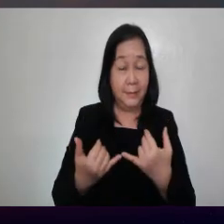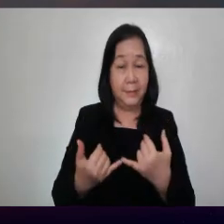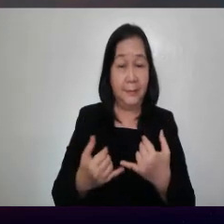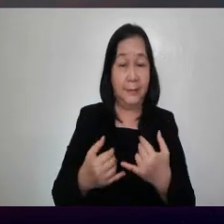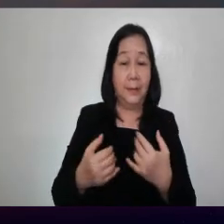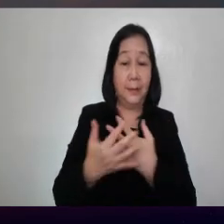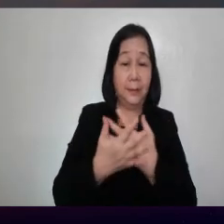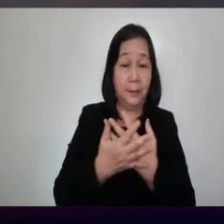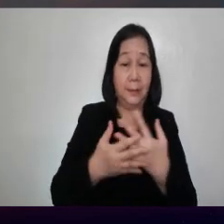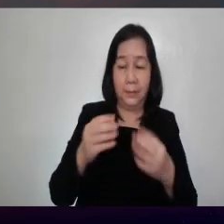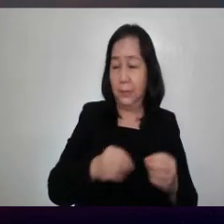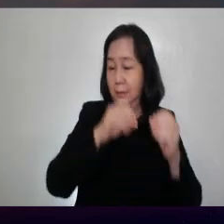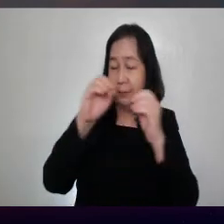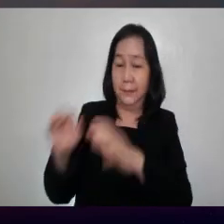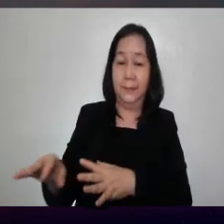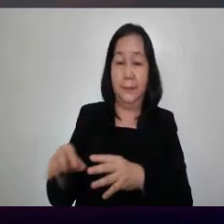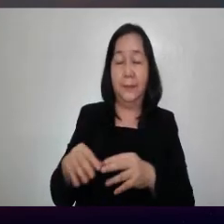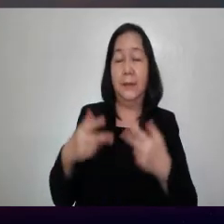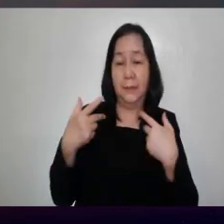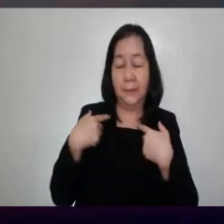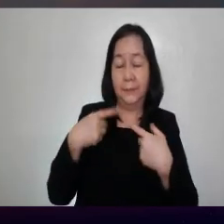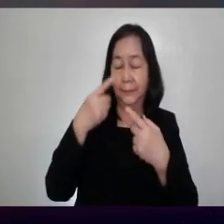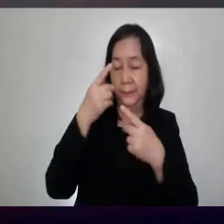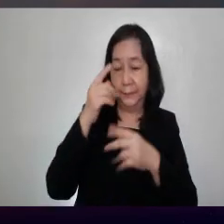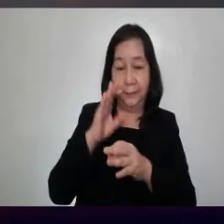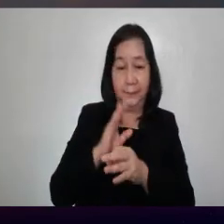Ngayon, ihulog natin ang ating mga lambat ng may